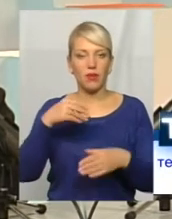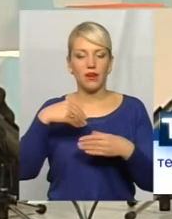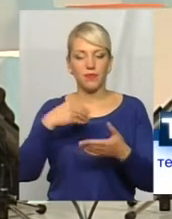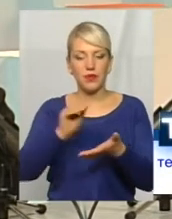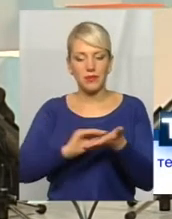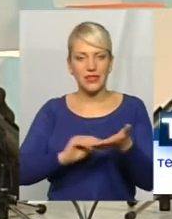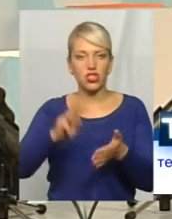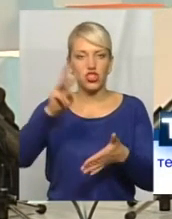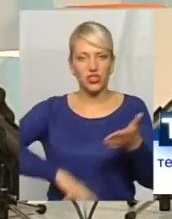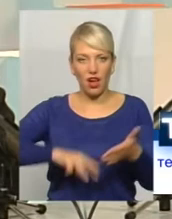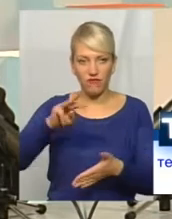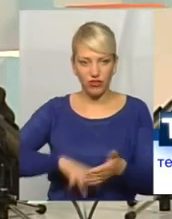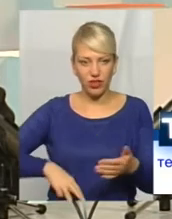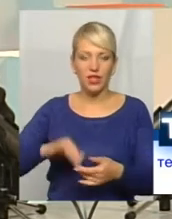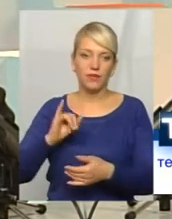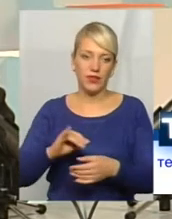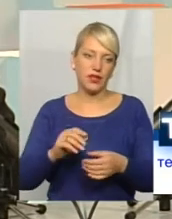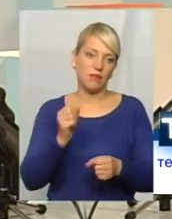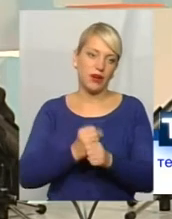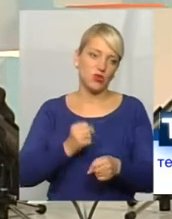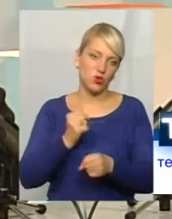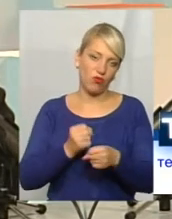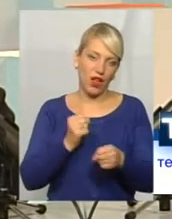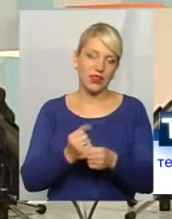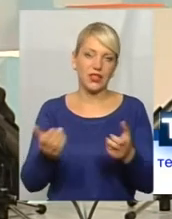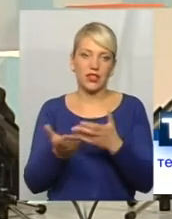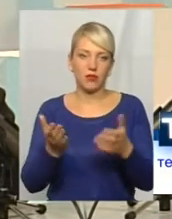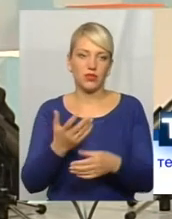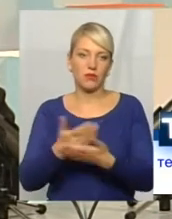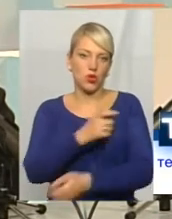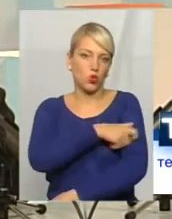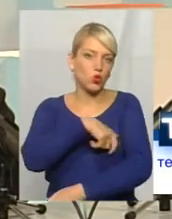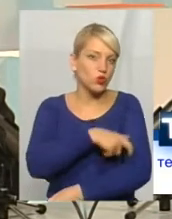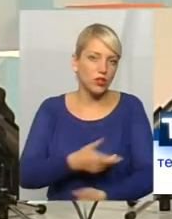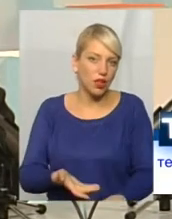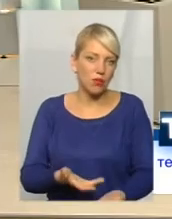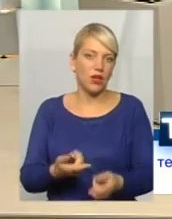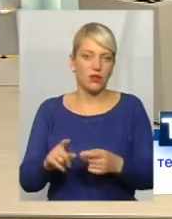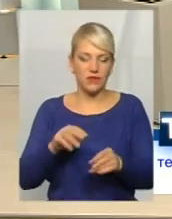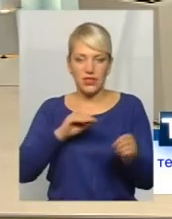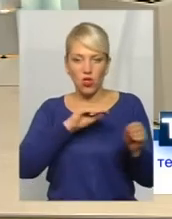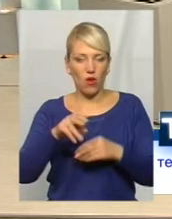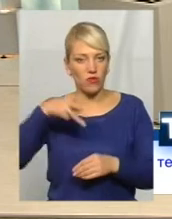і працювати, мабуть, якимись дружинами, які встановлювати